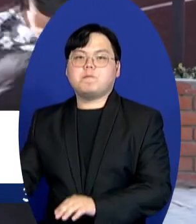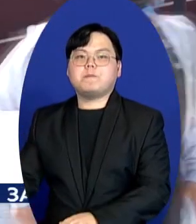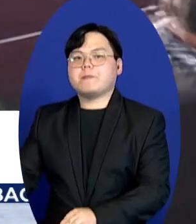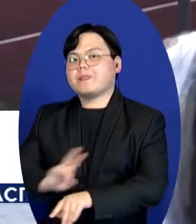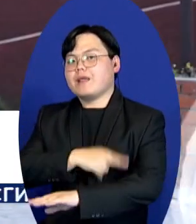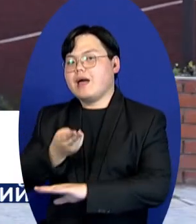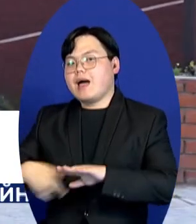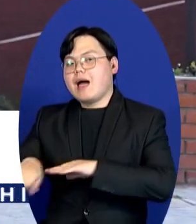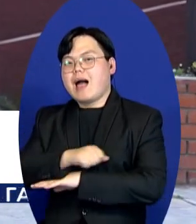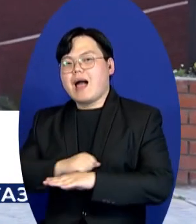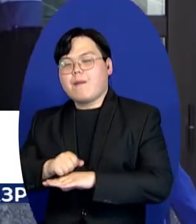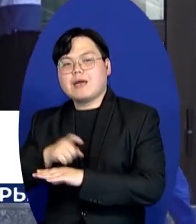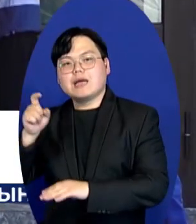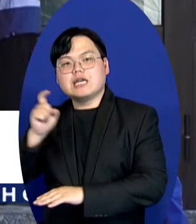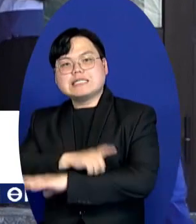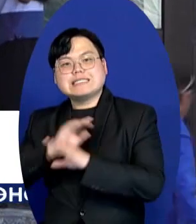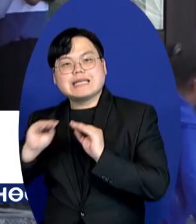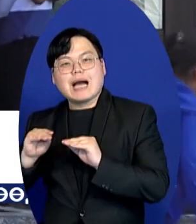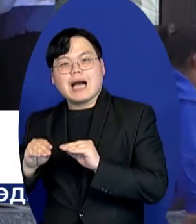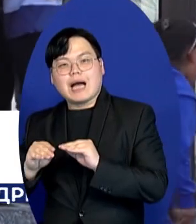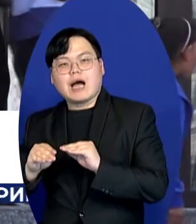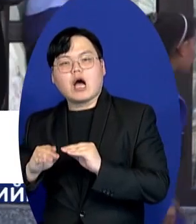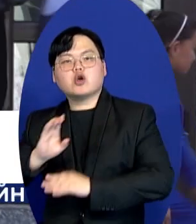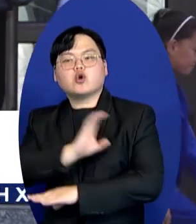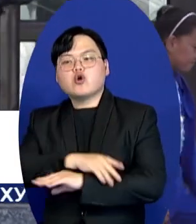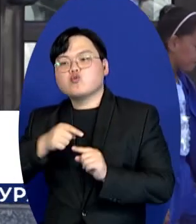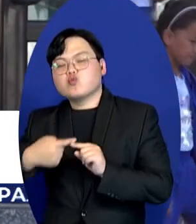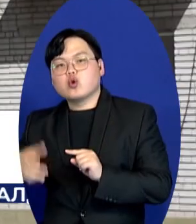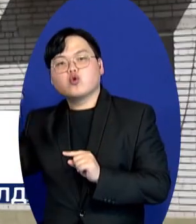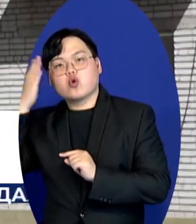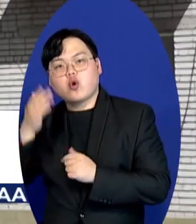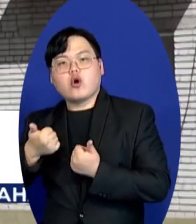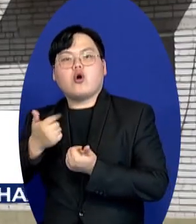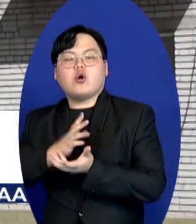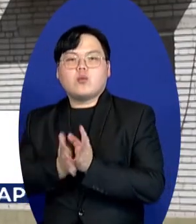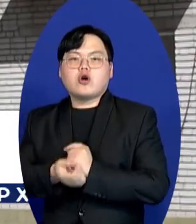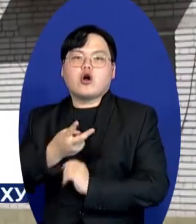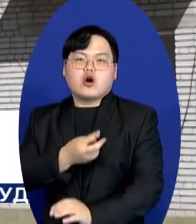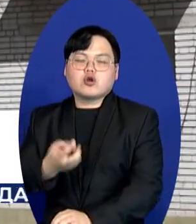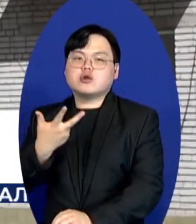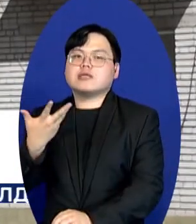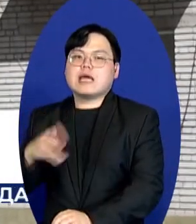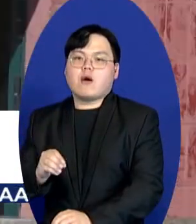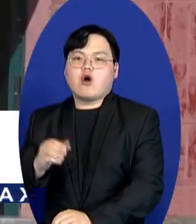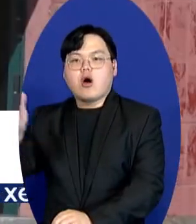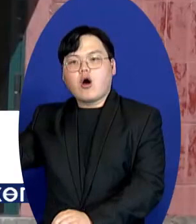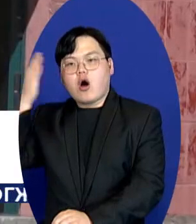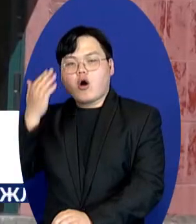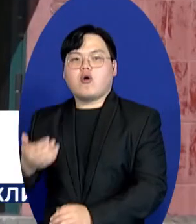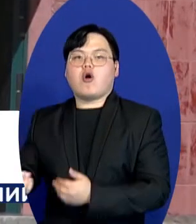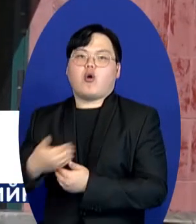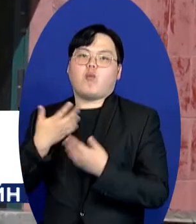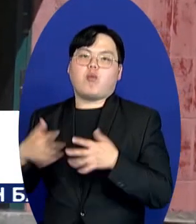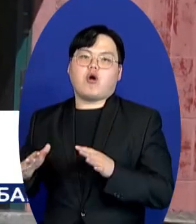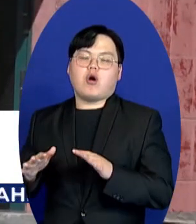Дархуул аймагт хичээлж байгаа дээд сургуулиуд дэргэдээ дотоор байртайч 200-250 оюутан хүлэн авах хүчин чадалтай.